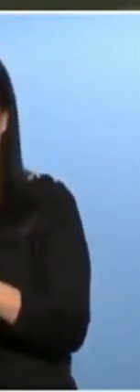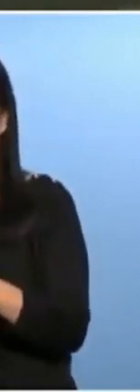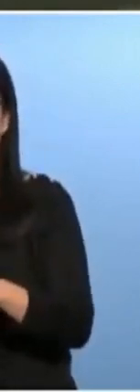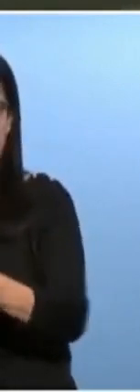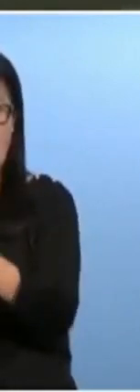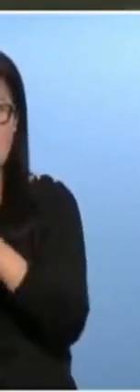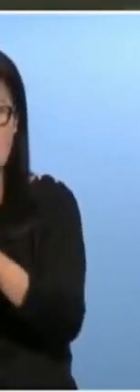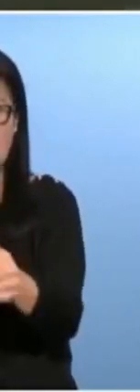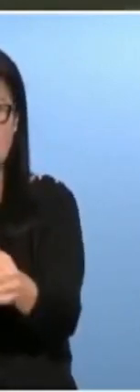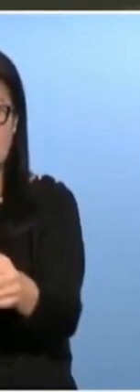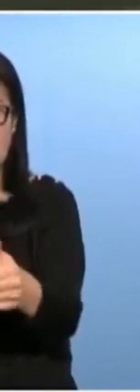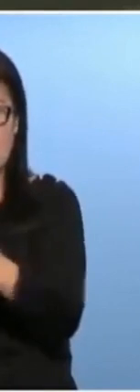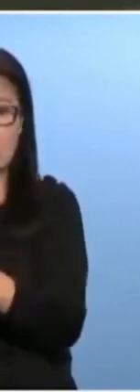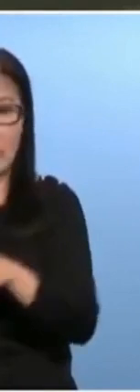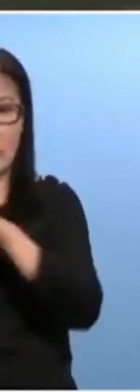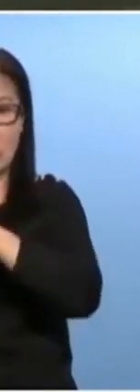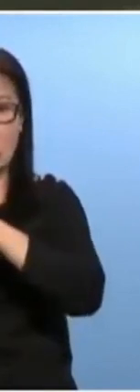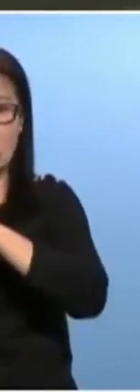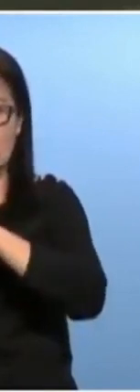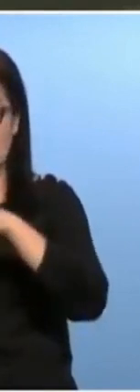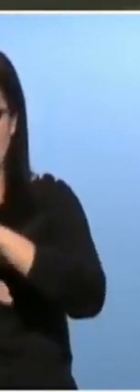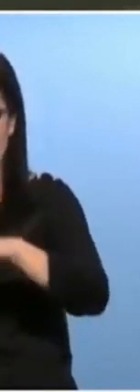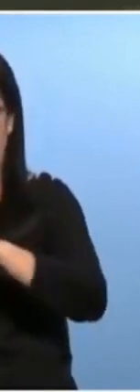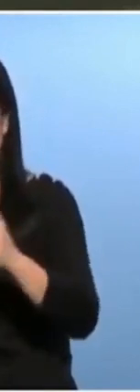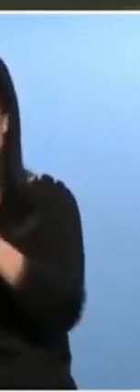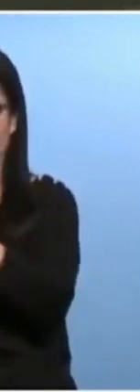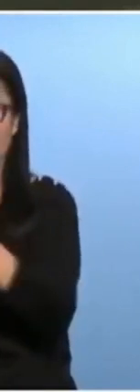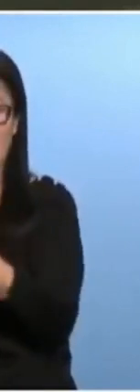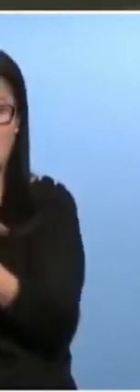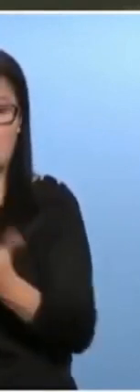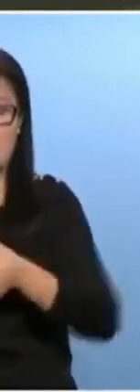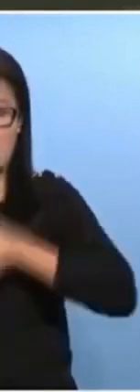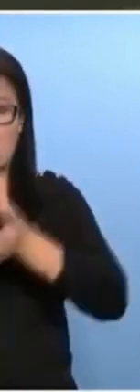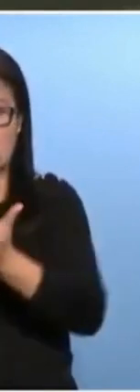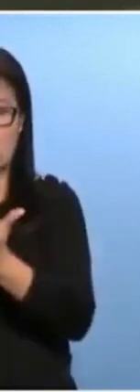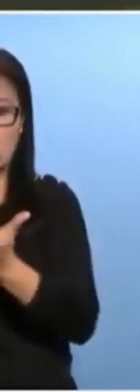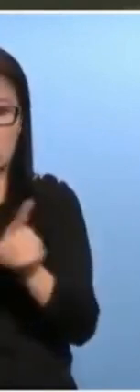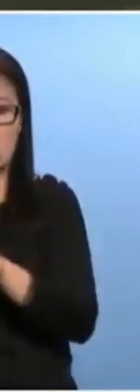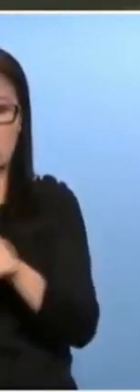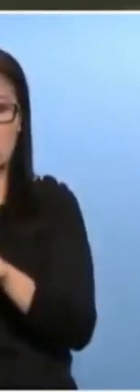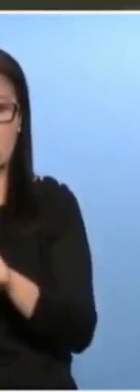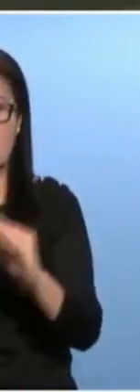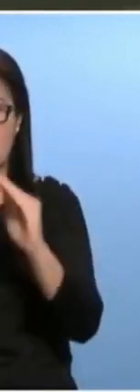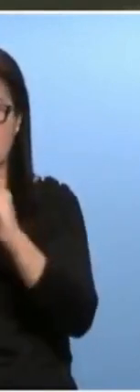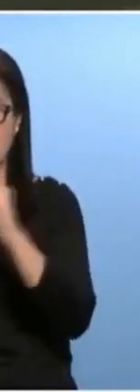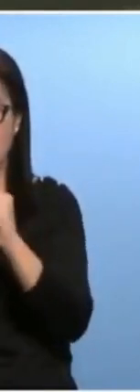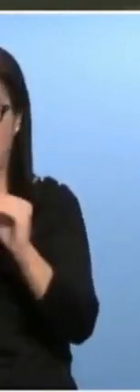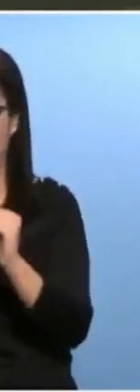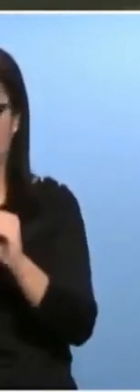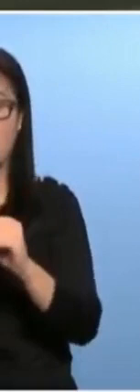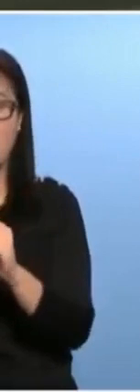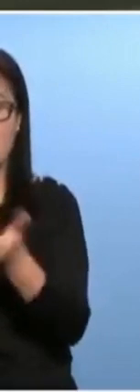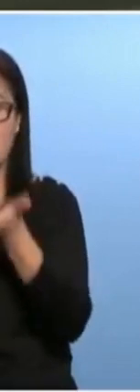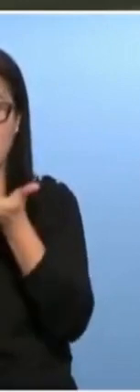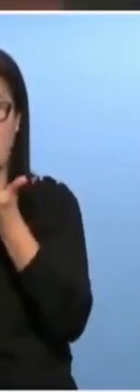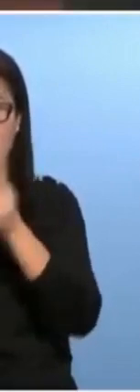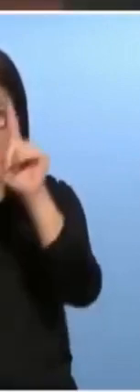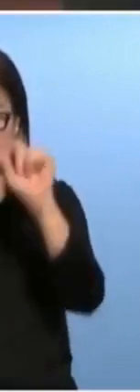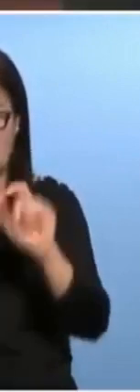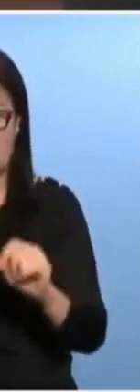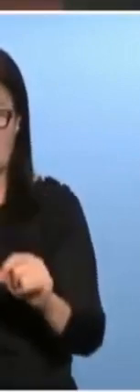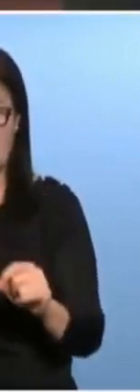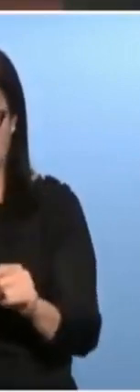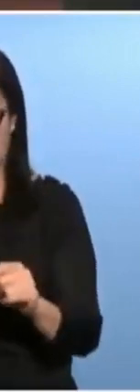鄺俊宇議員問嗰條問題同主體嘅問題係冇關係嘅，局長你有冇補充？ 多謝